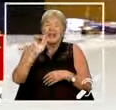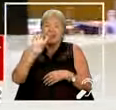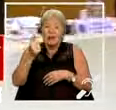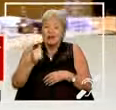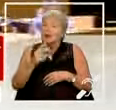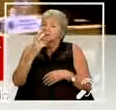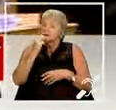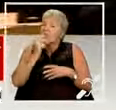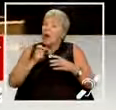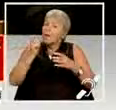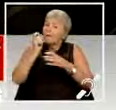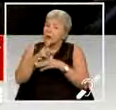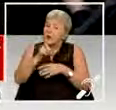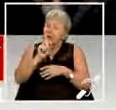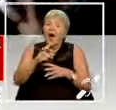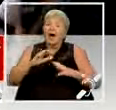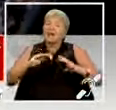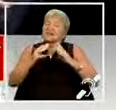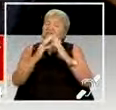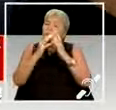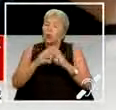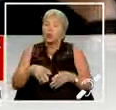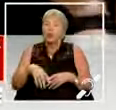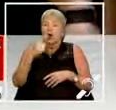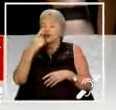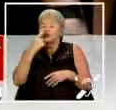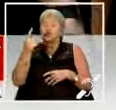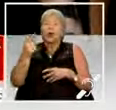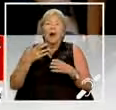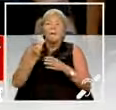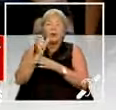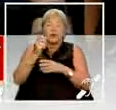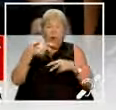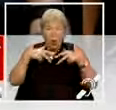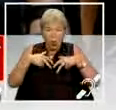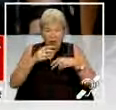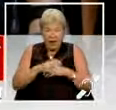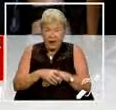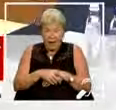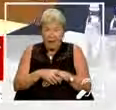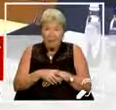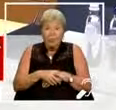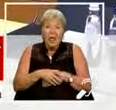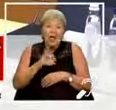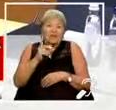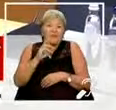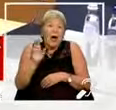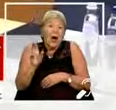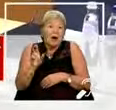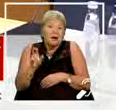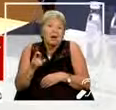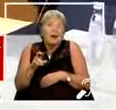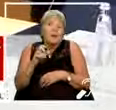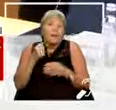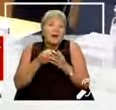condamne invazia rusă în Ucraina, în condițiile în care nu toate au